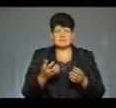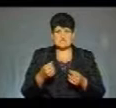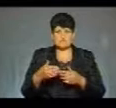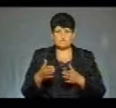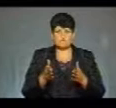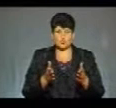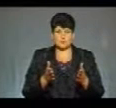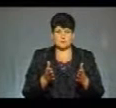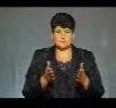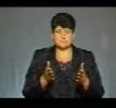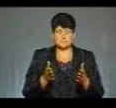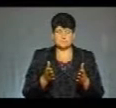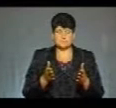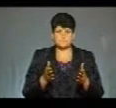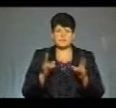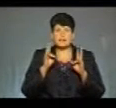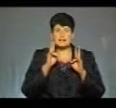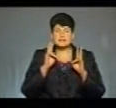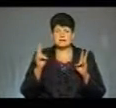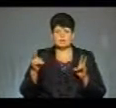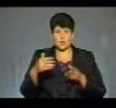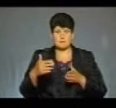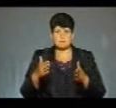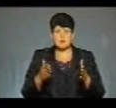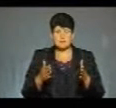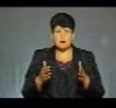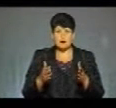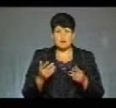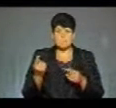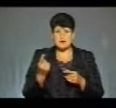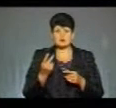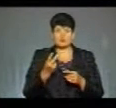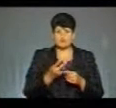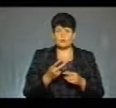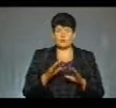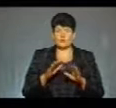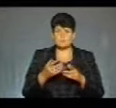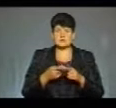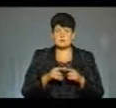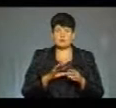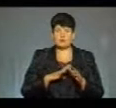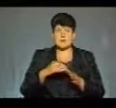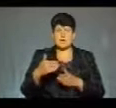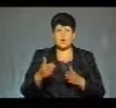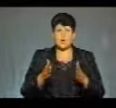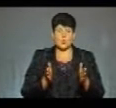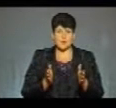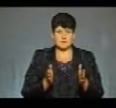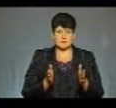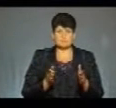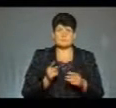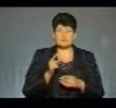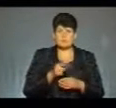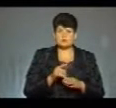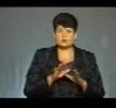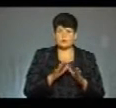в руки невідомий предмет, а в першому і другому випадку це були коробки, і в першому